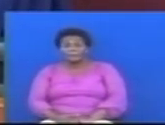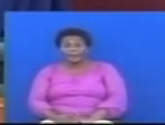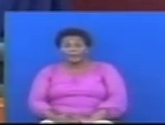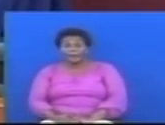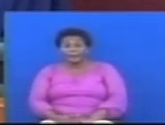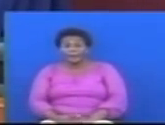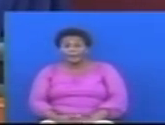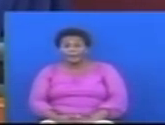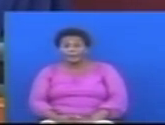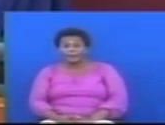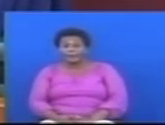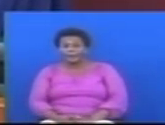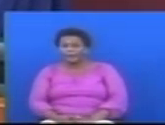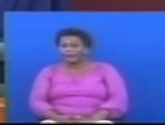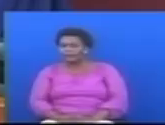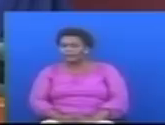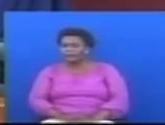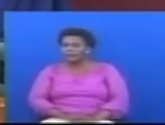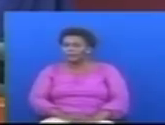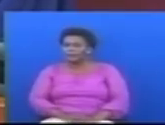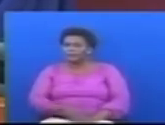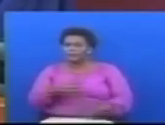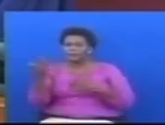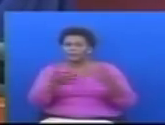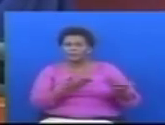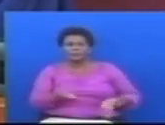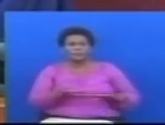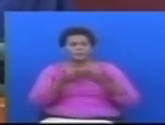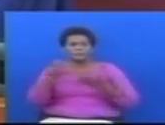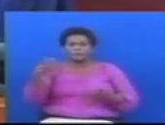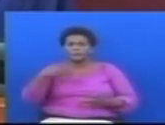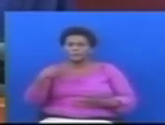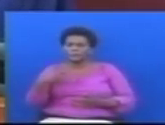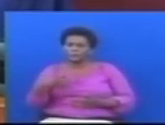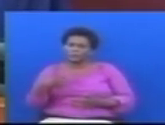Mheshimiwa naibu waziri nishati, majibu.